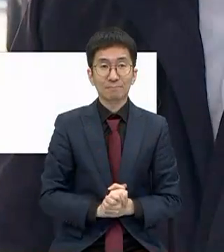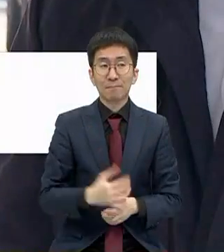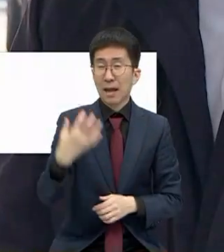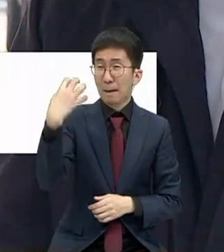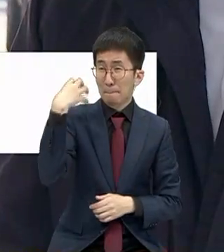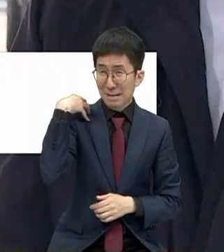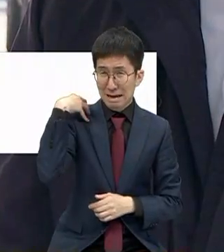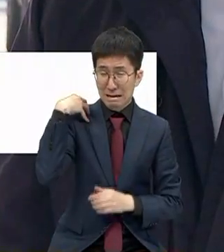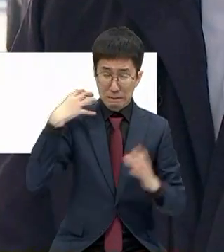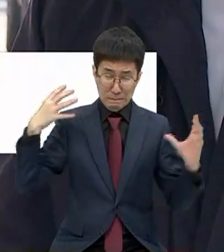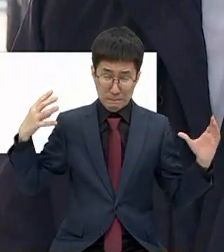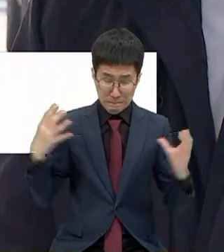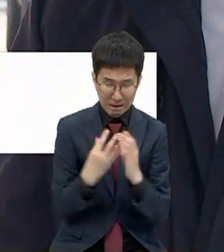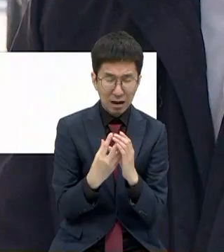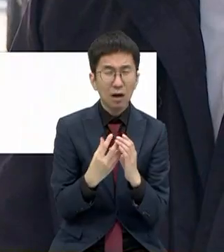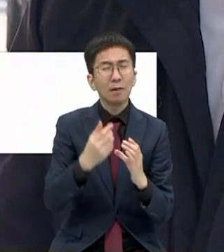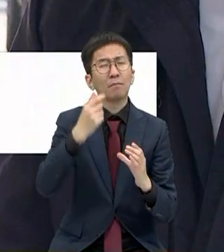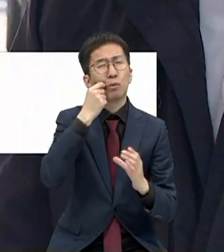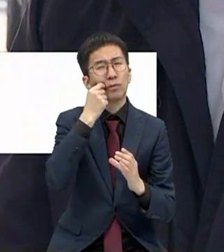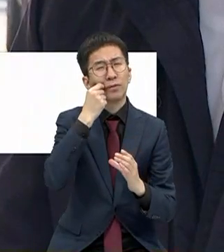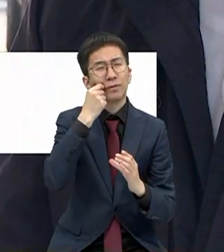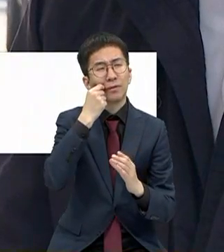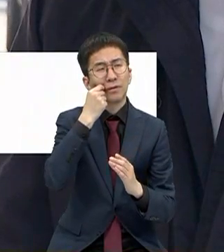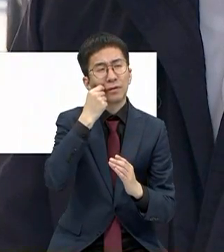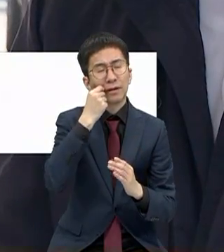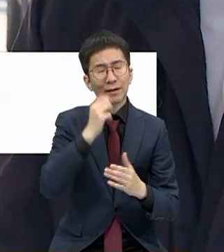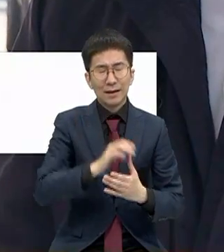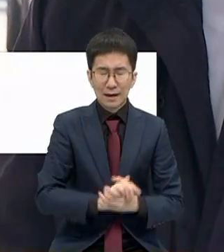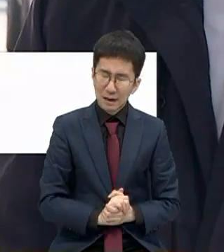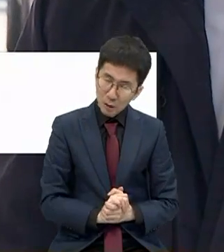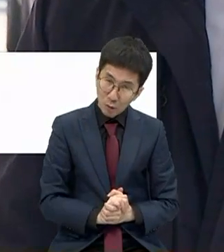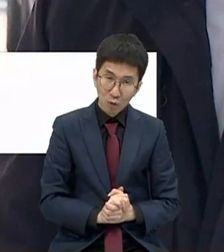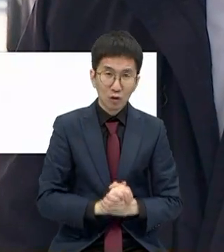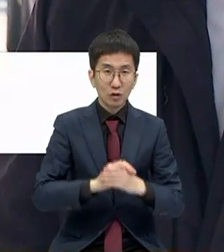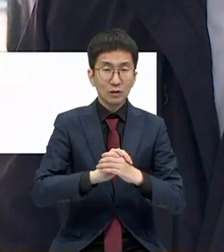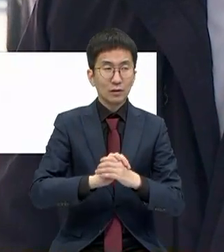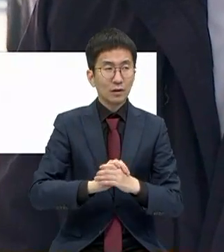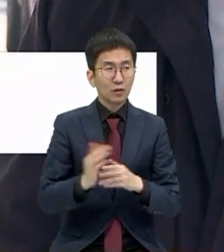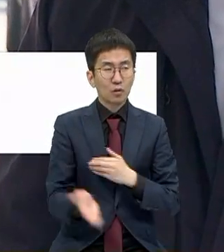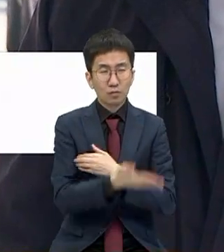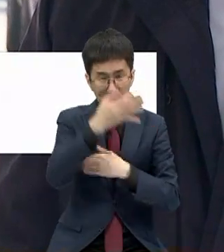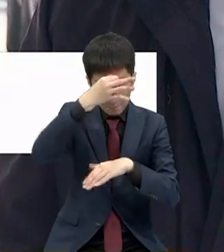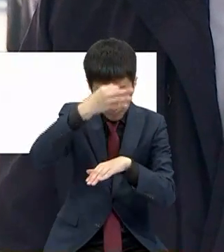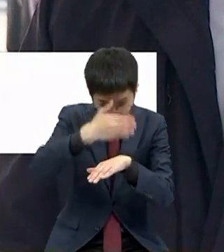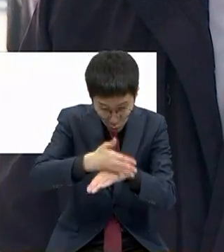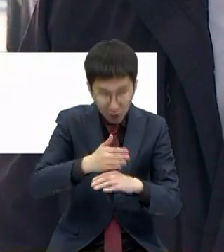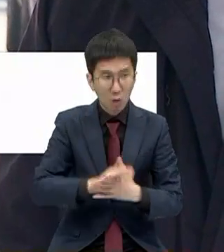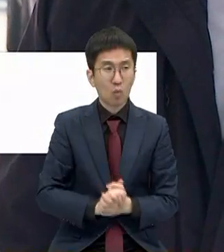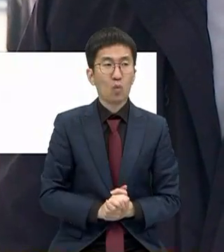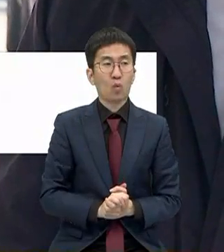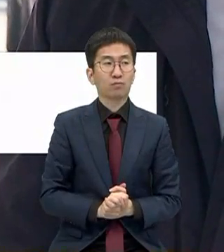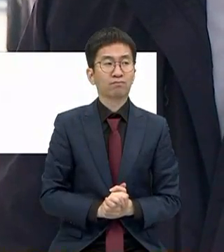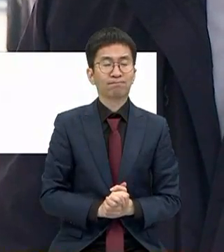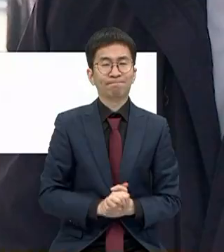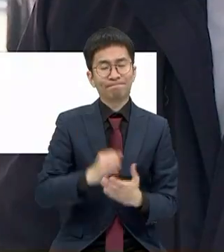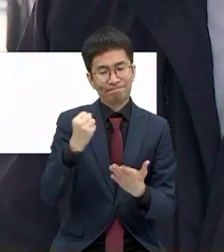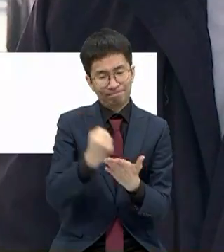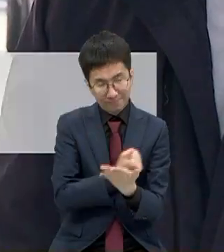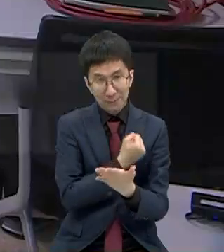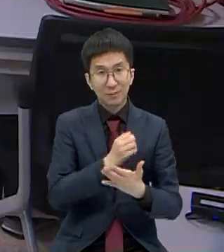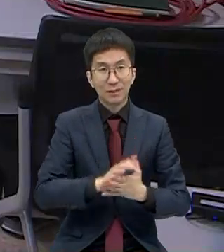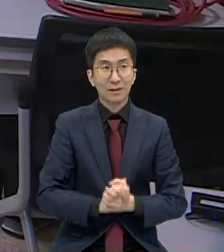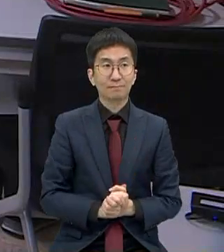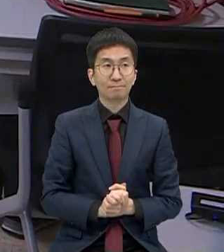일을 마지막까지 다하지 못하는 느낌입니다. 매우 아쉽고 또 우리 도민들께는 죄송하다는 생각이